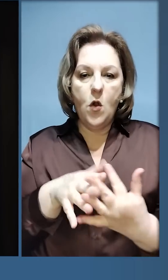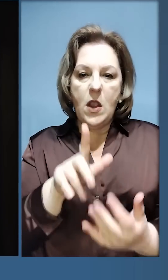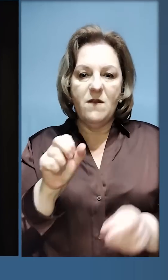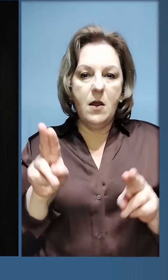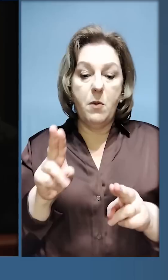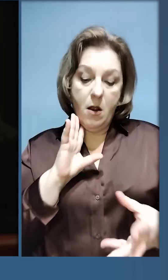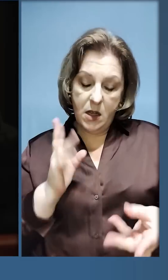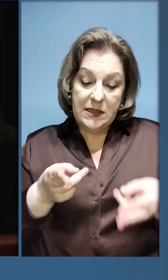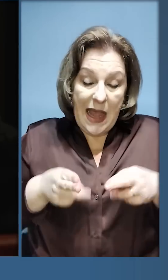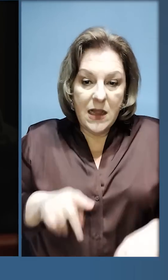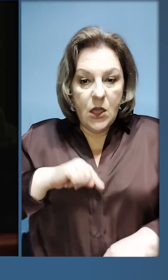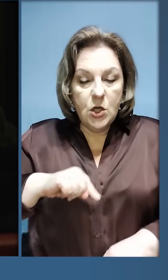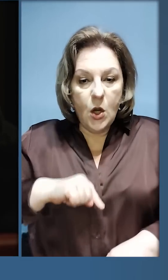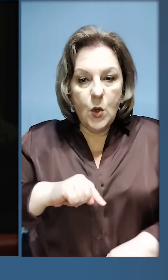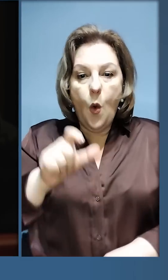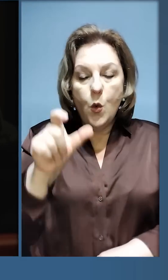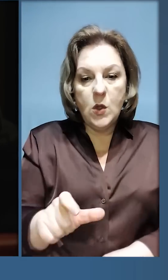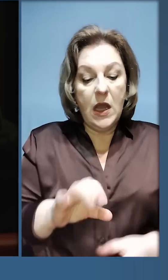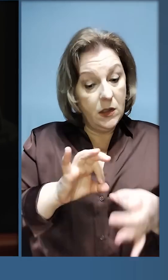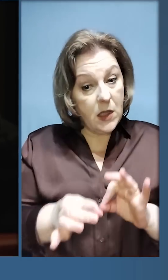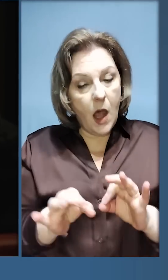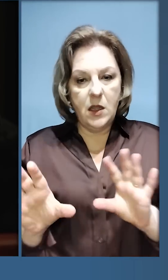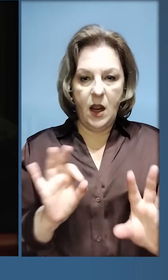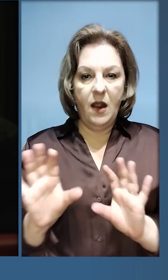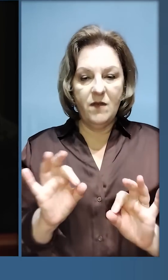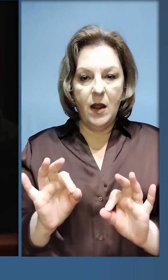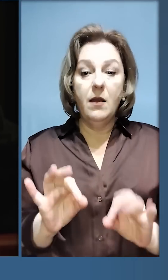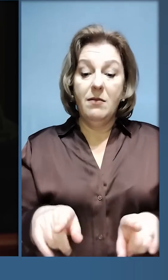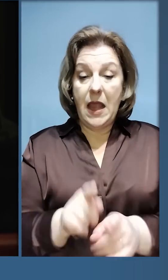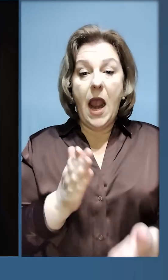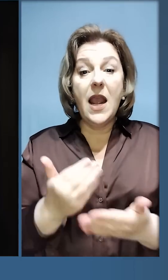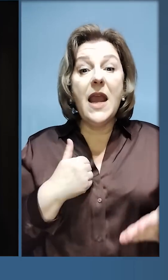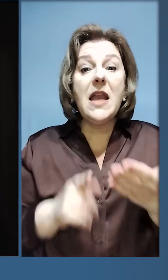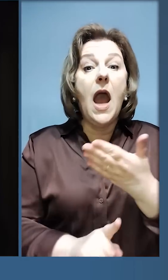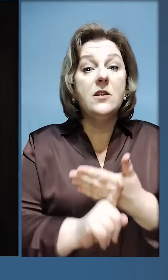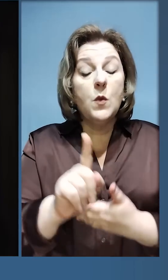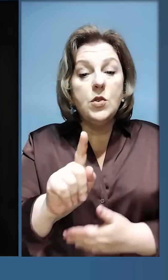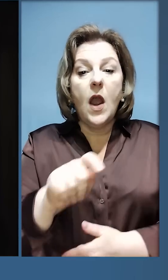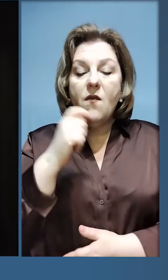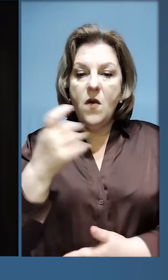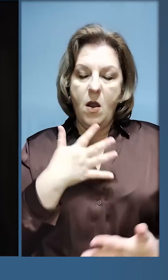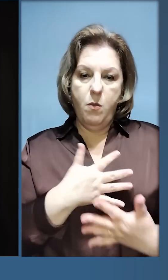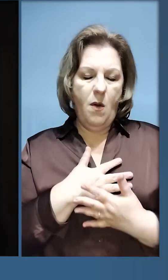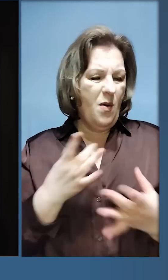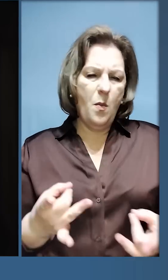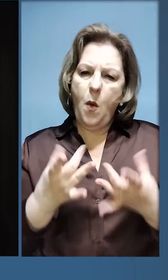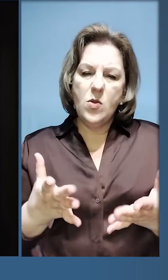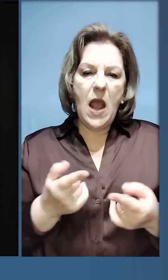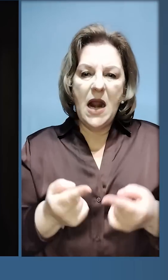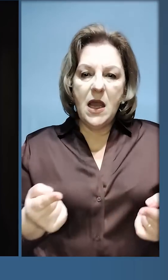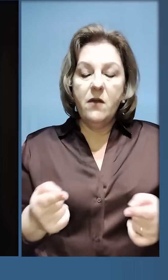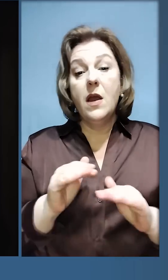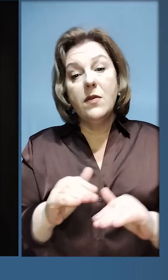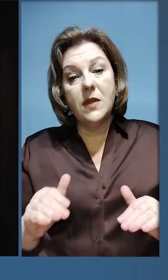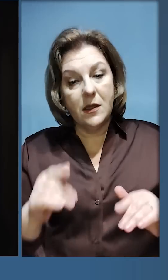за правилами, тобто залишатись людиною. Це складний вибір, так воно і є. А я їх з початком війни полюбив.